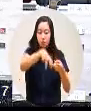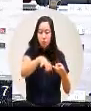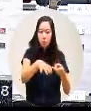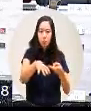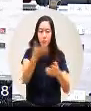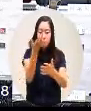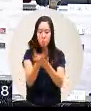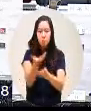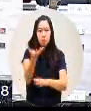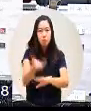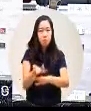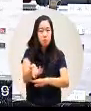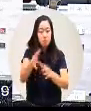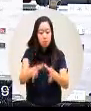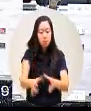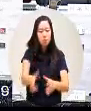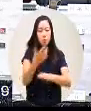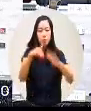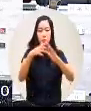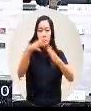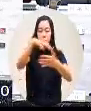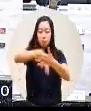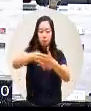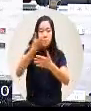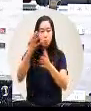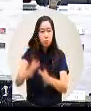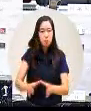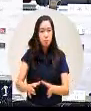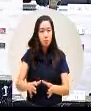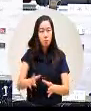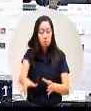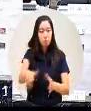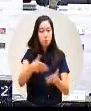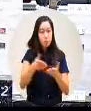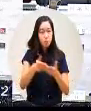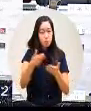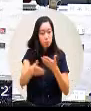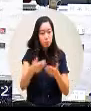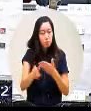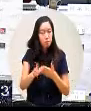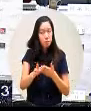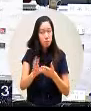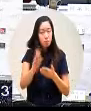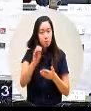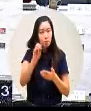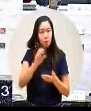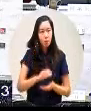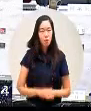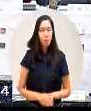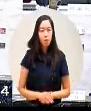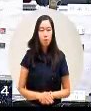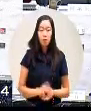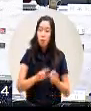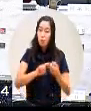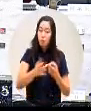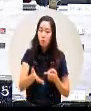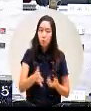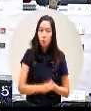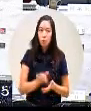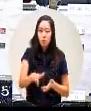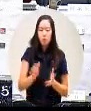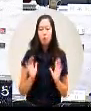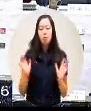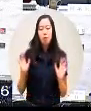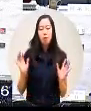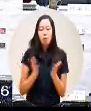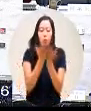适合？市长，请你简单讲下，敢有适当啊？适当吗？迄囡仔